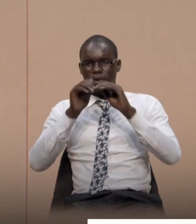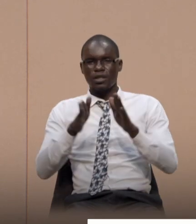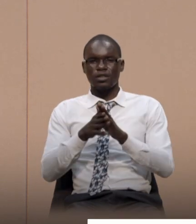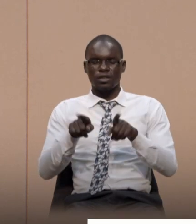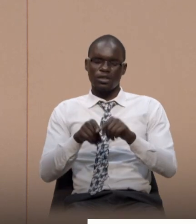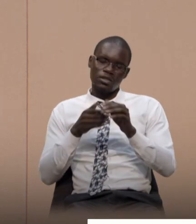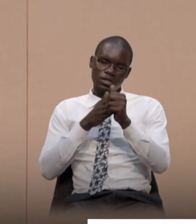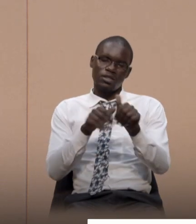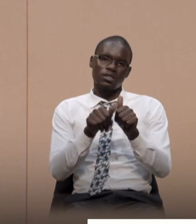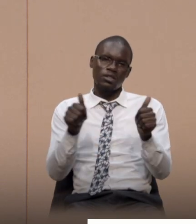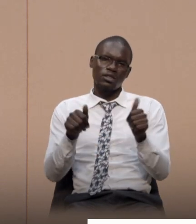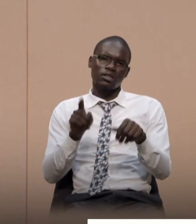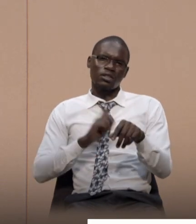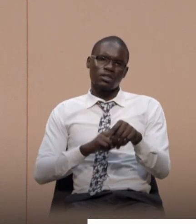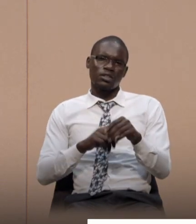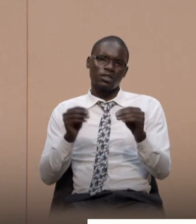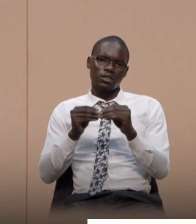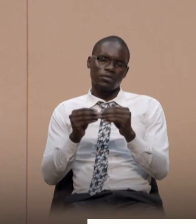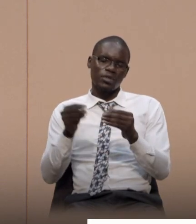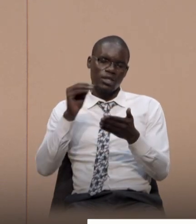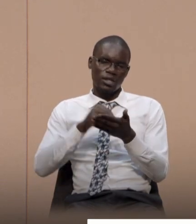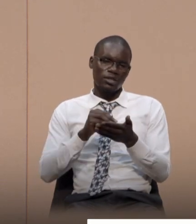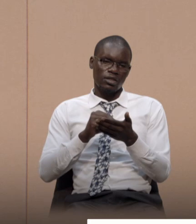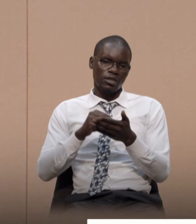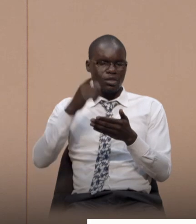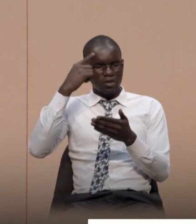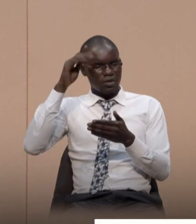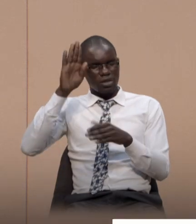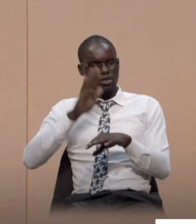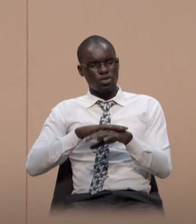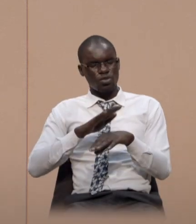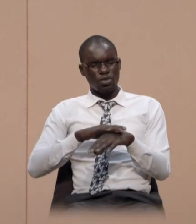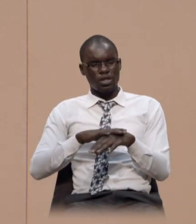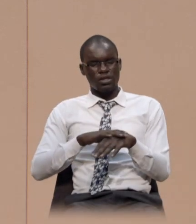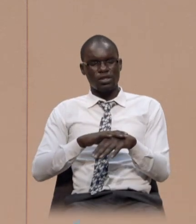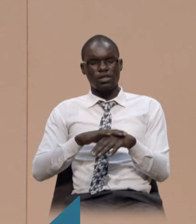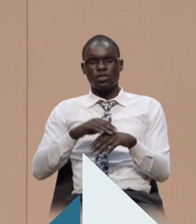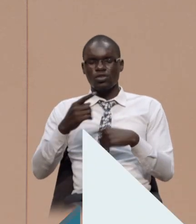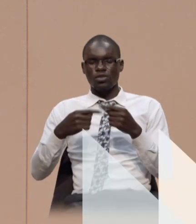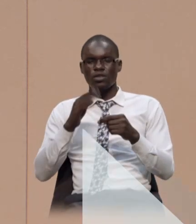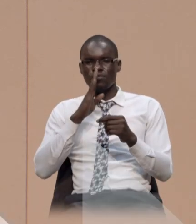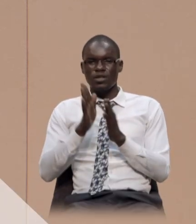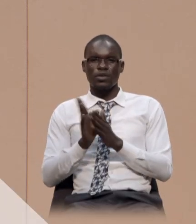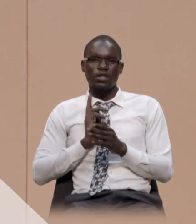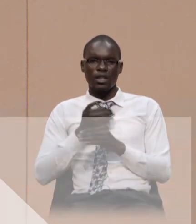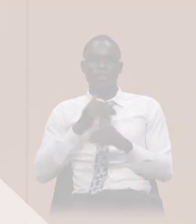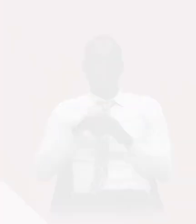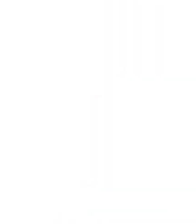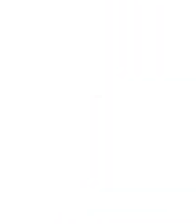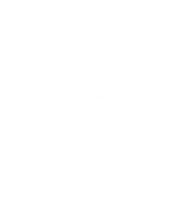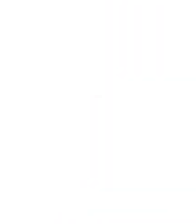Mungu aongoze. Mpaka takapokutana siku nyingine, kwa mapenzi ya Mungu, endelea kuwa nasi katika Hope Channel na